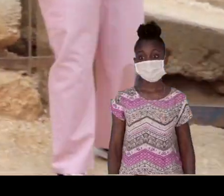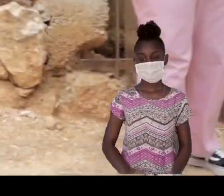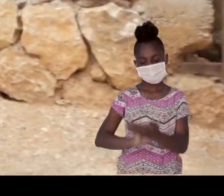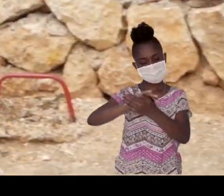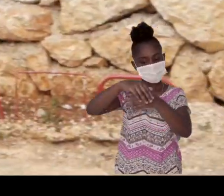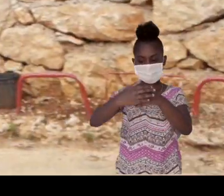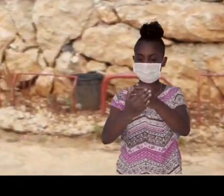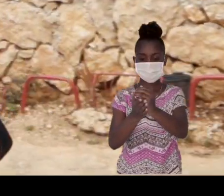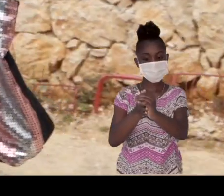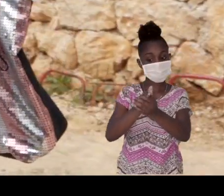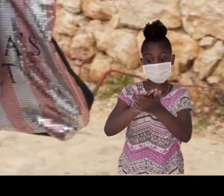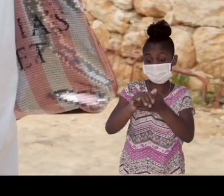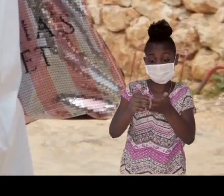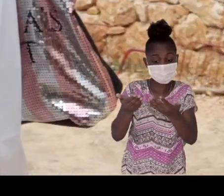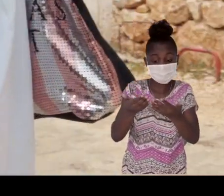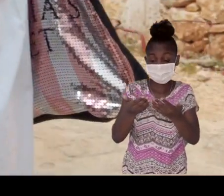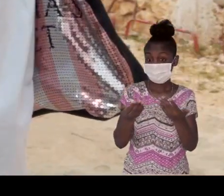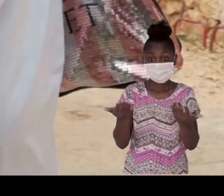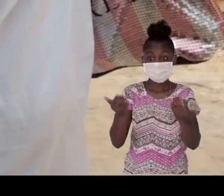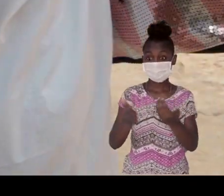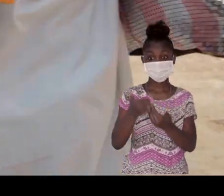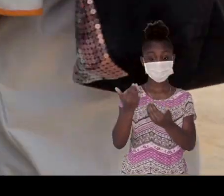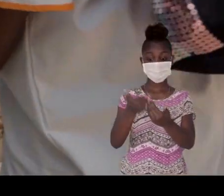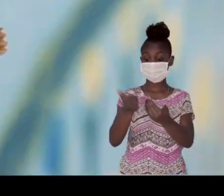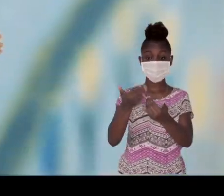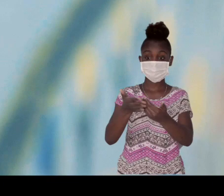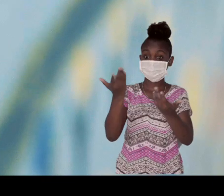monde. Lavez-moi nous, mes amis.